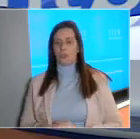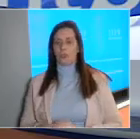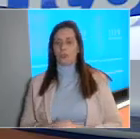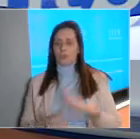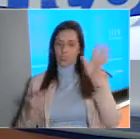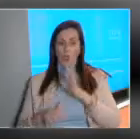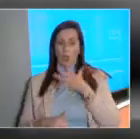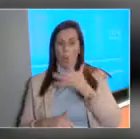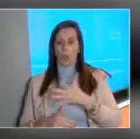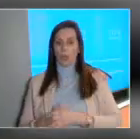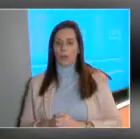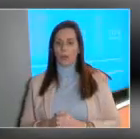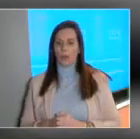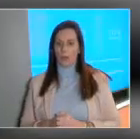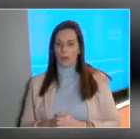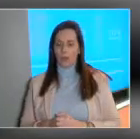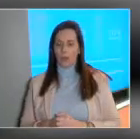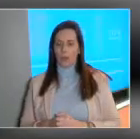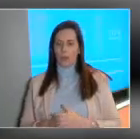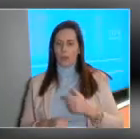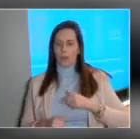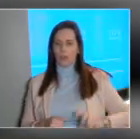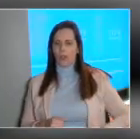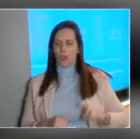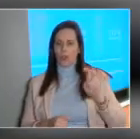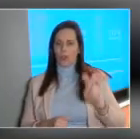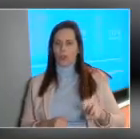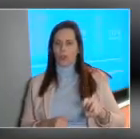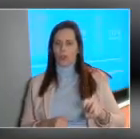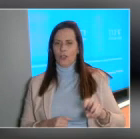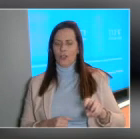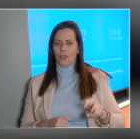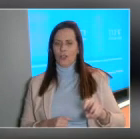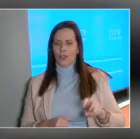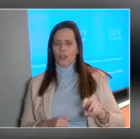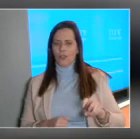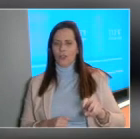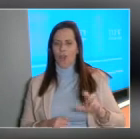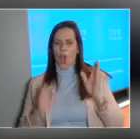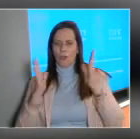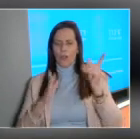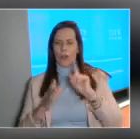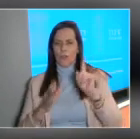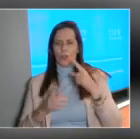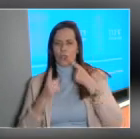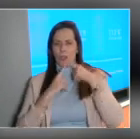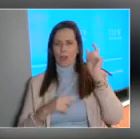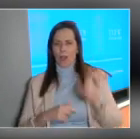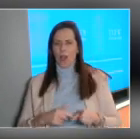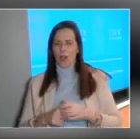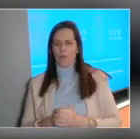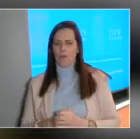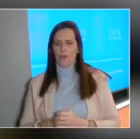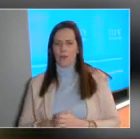הדוחה הזה. איזן, אני אמן נרצח חבאי בכלל, אבל אמן פורסה,